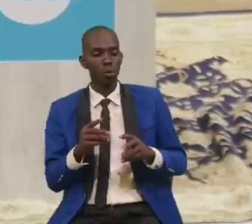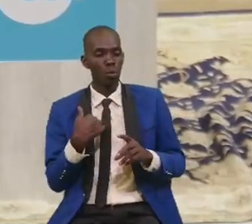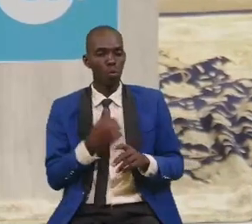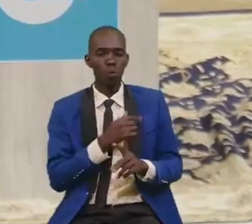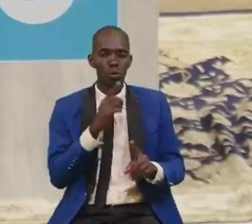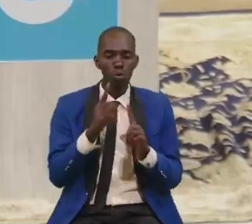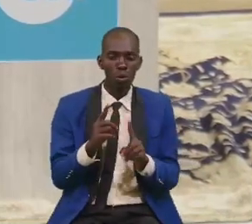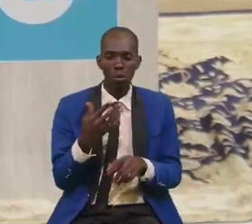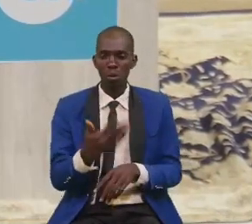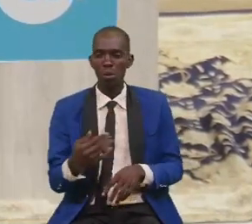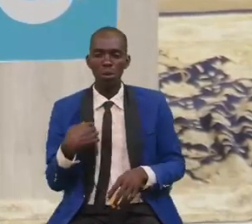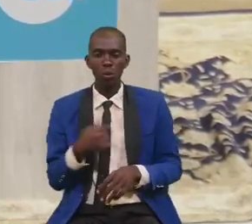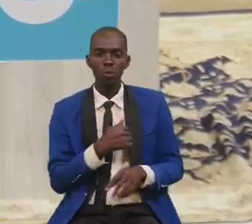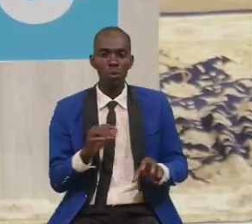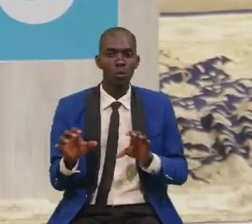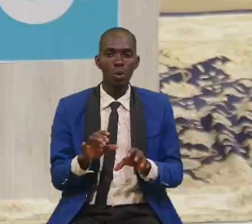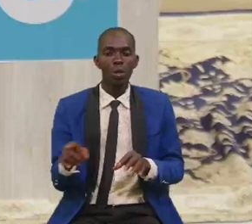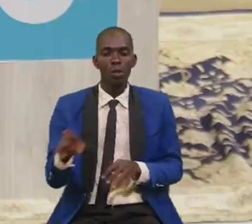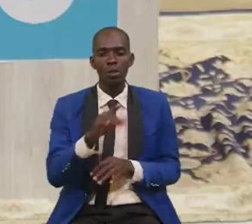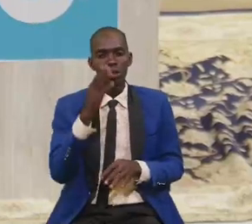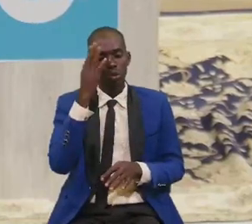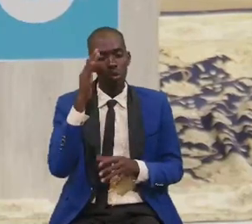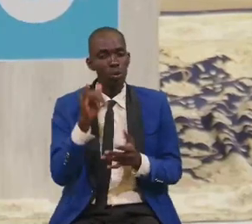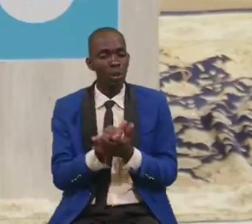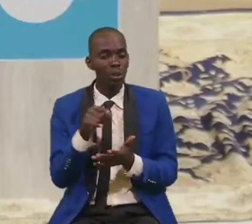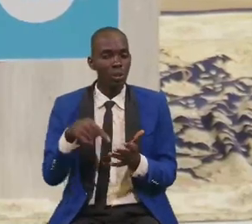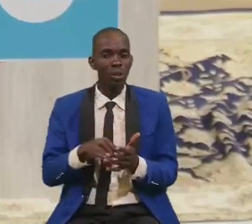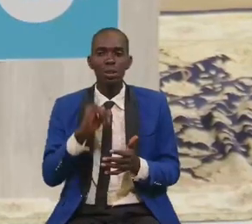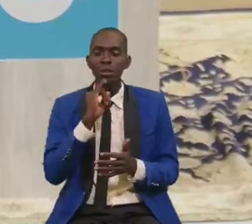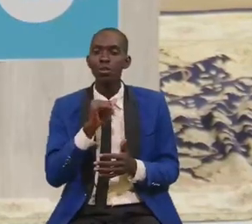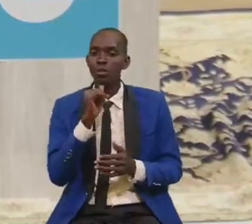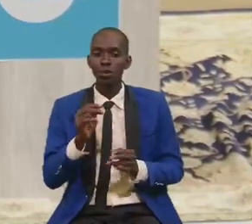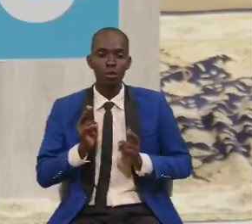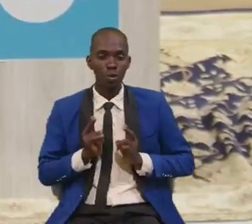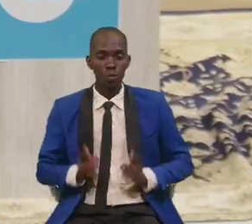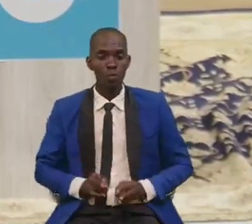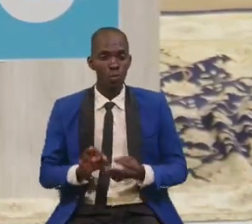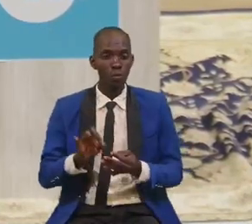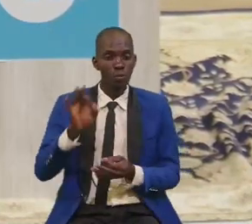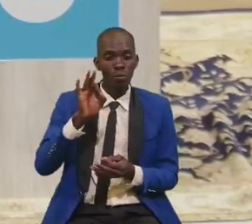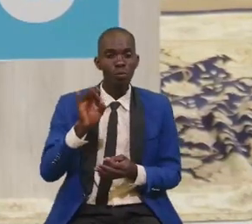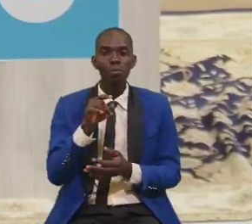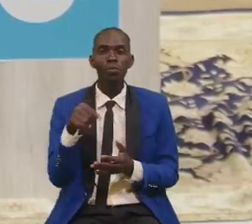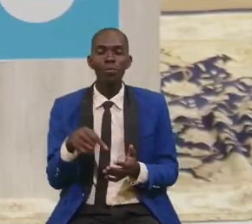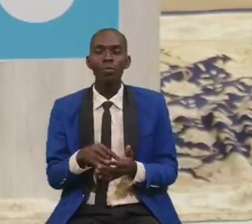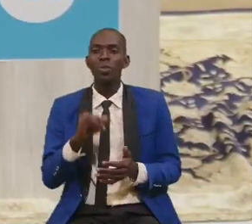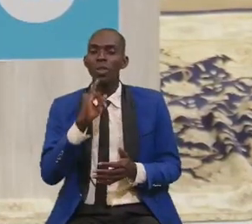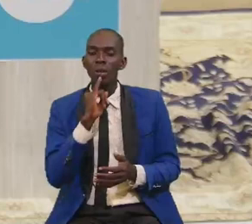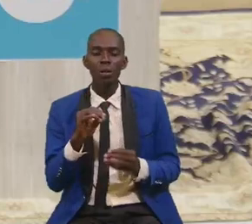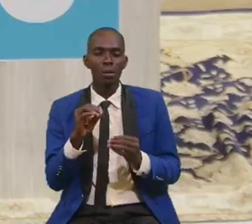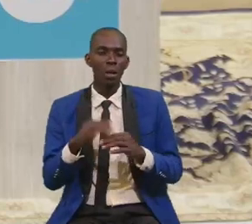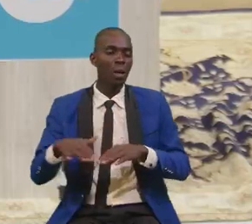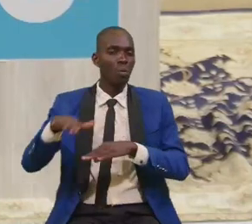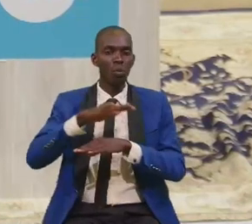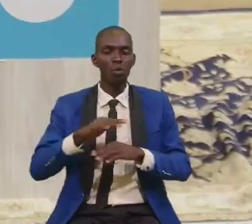faisons, ils savent que cela n'est pas un esprit humain. Que ça, c'est surhumain. Ils peuvent